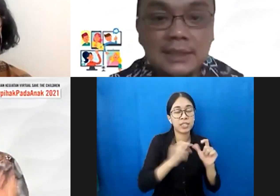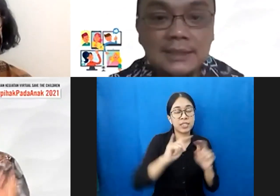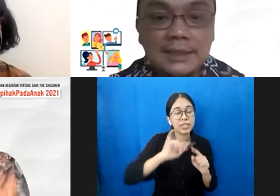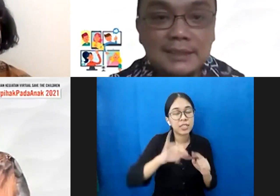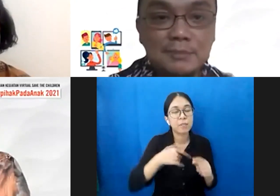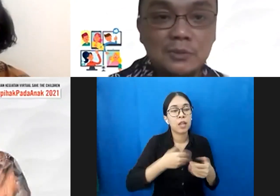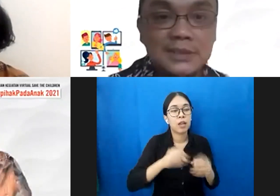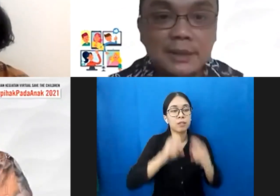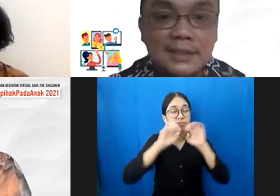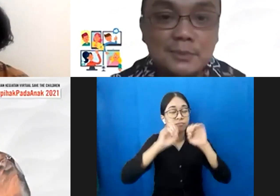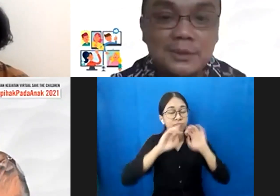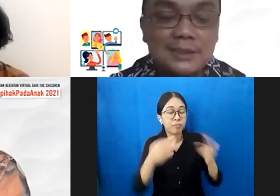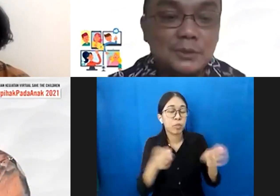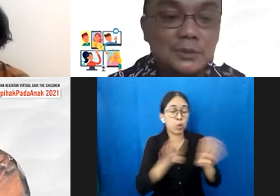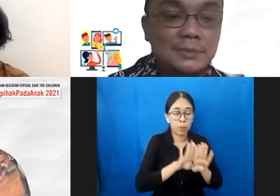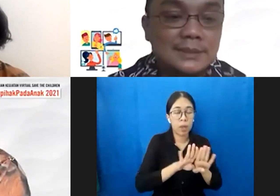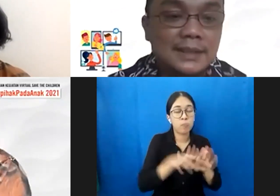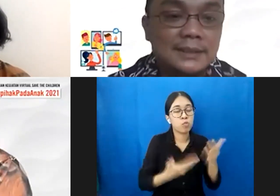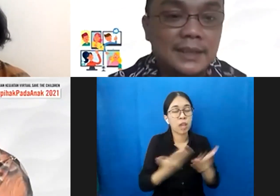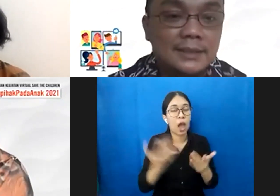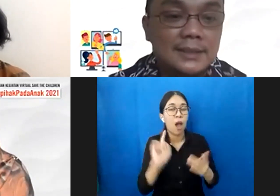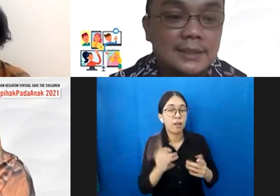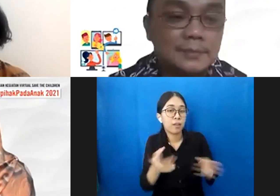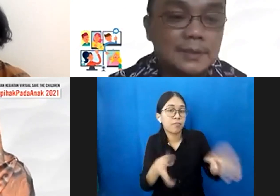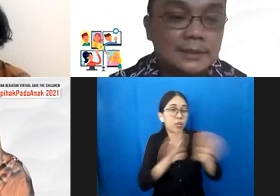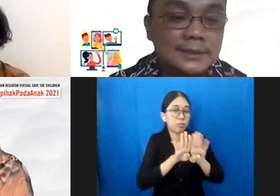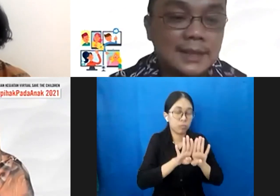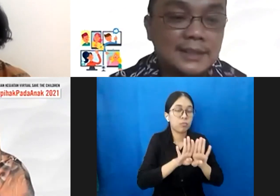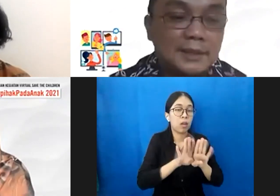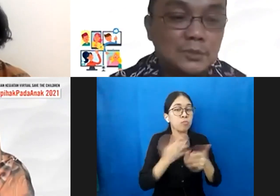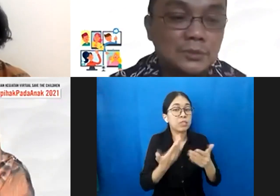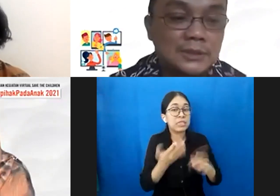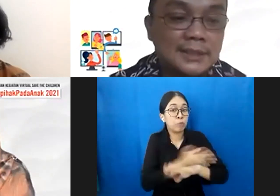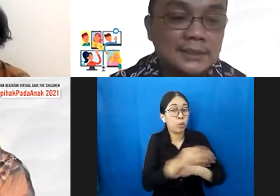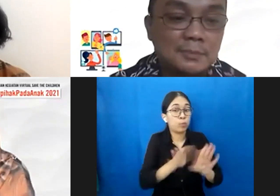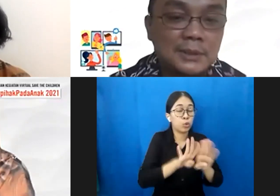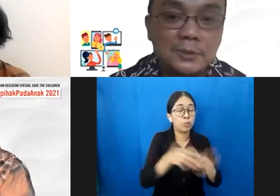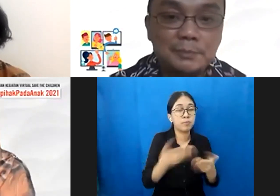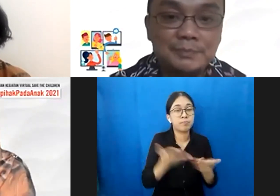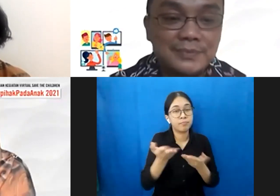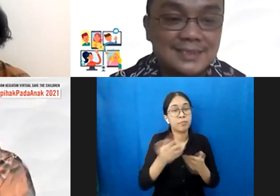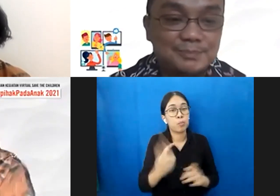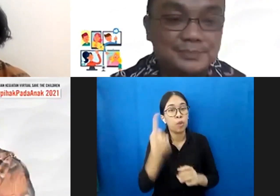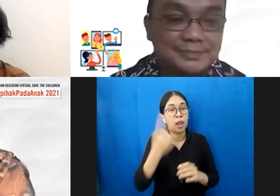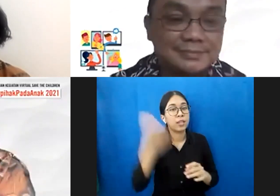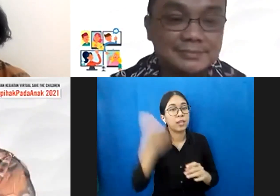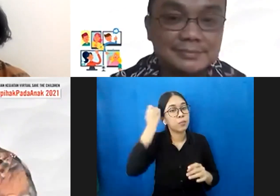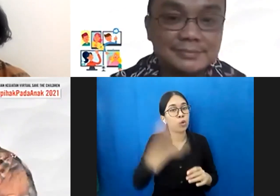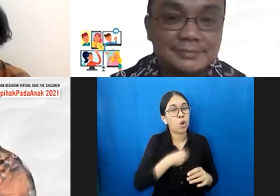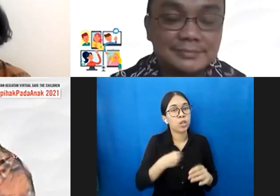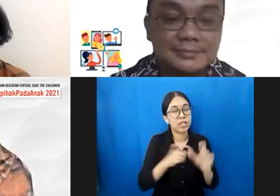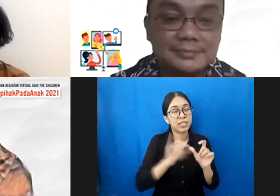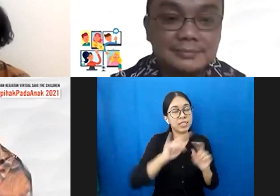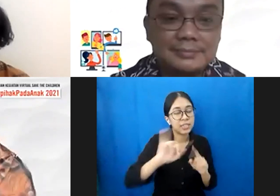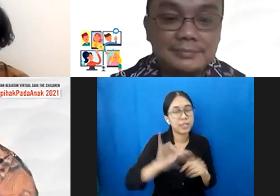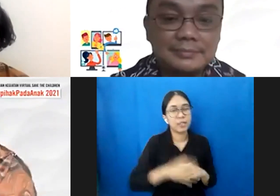Bu ada yang mau disampaikan sebelum kita menutup acara ini. Silakan dari Ibu Dr. Siti terlebih dahulu. Ya, saya mungkin